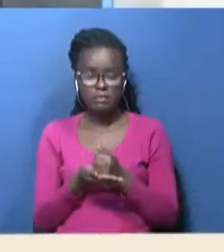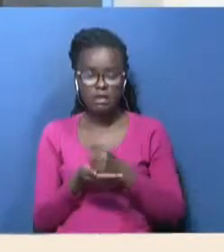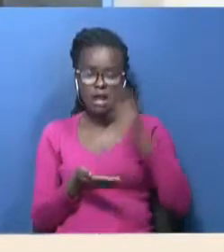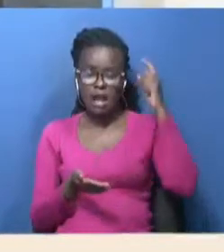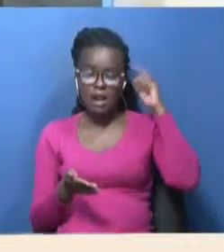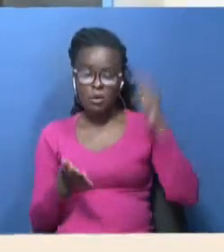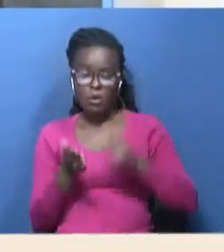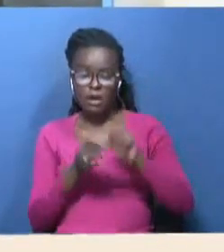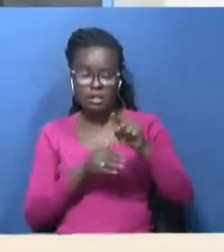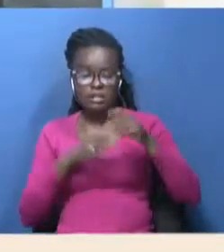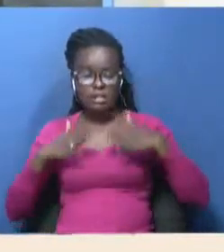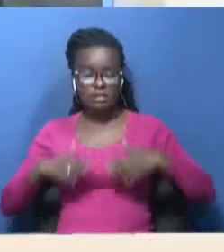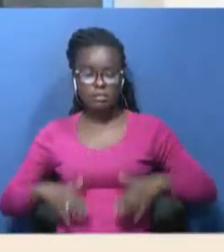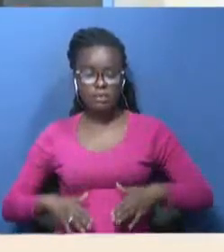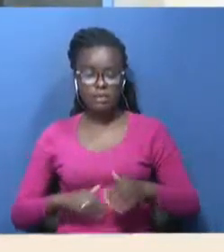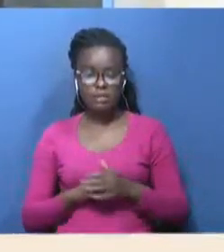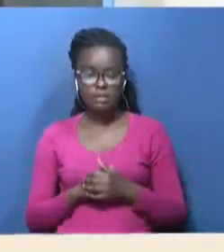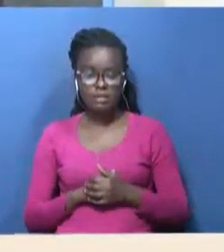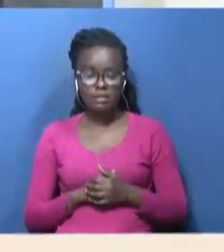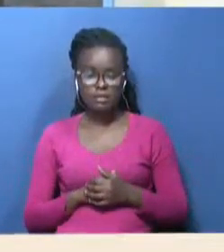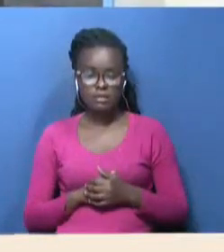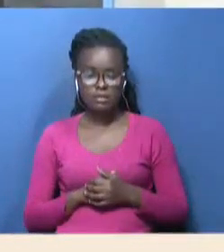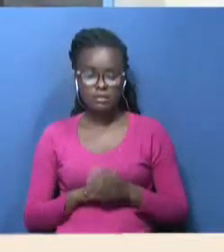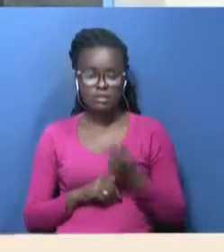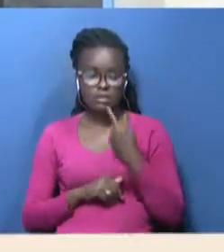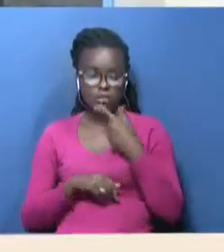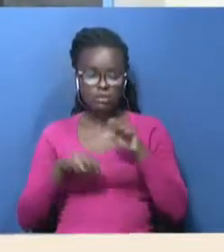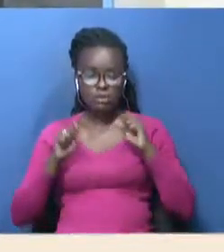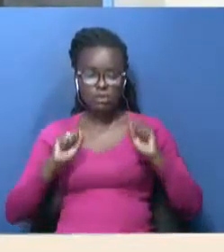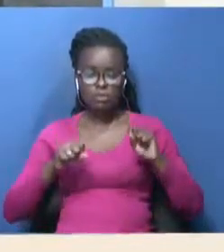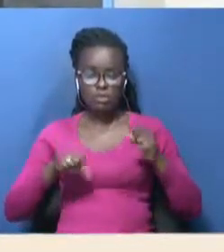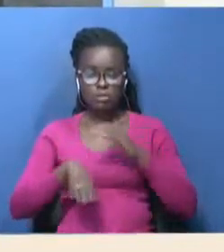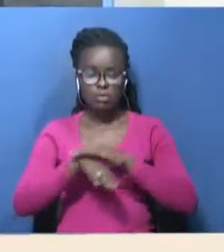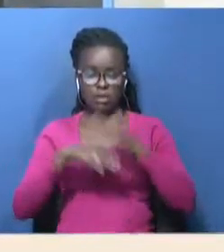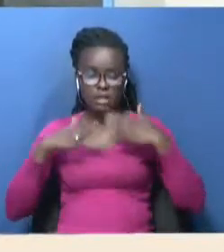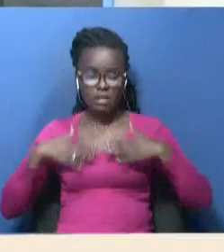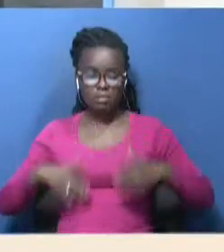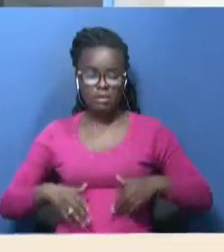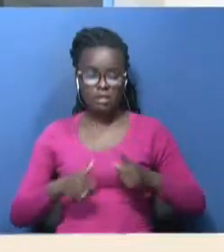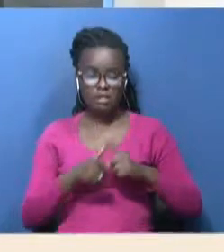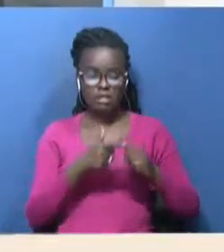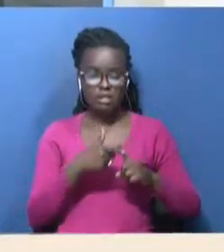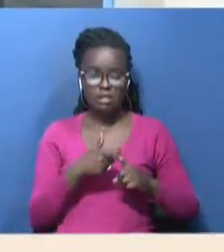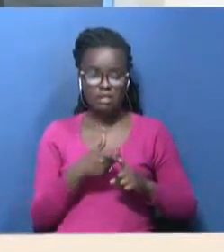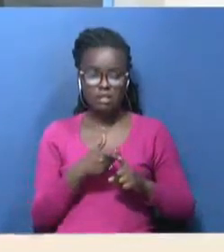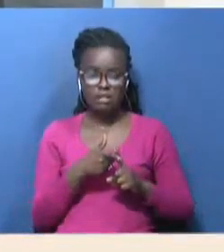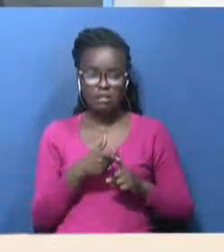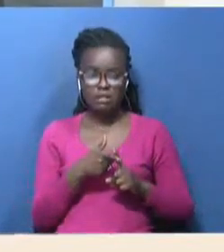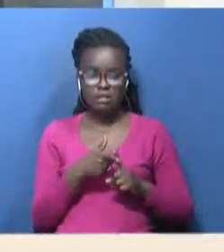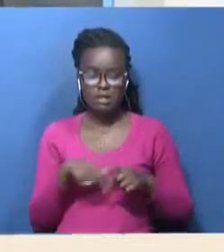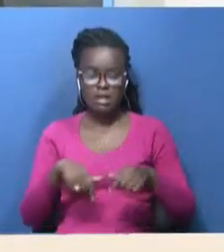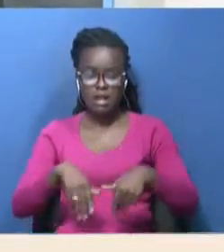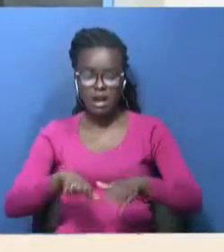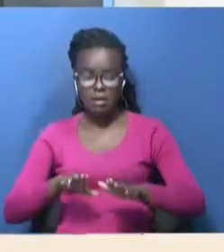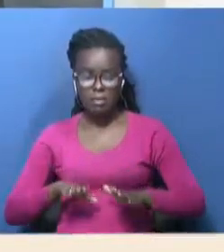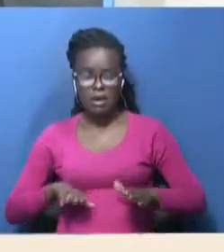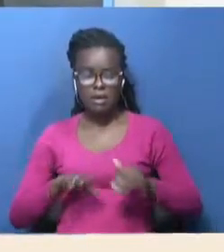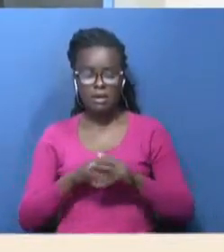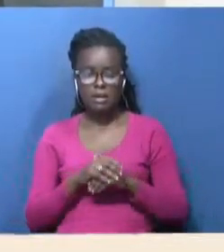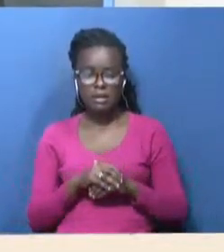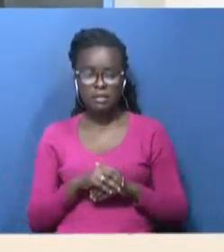kutambua hizi mili so that ndio waweze kuichukua alafu waende wazike